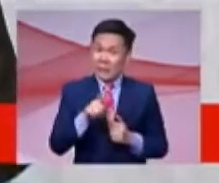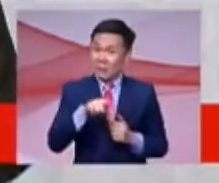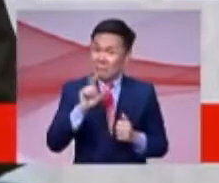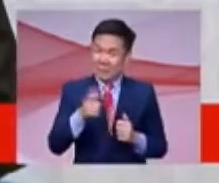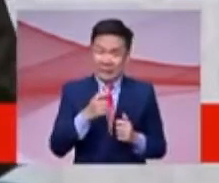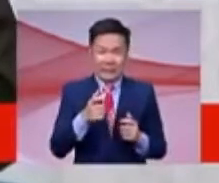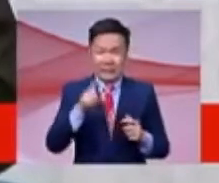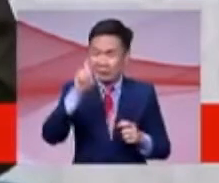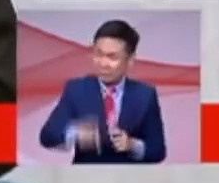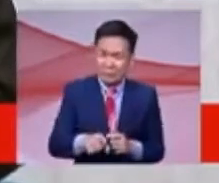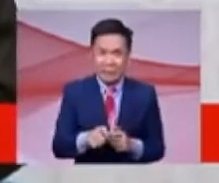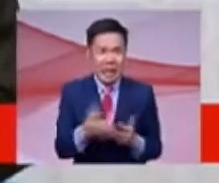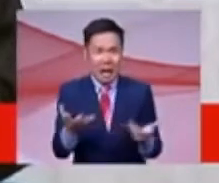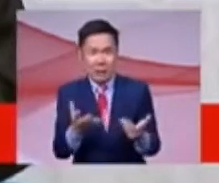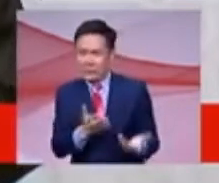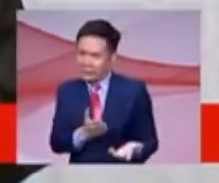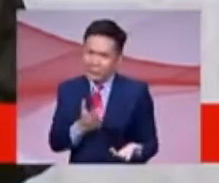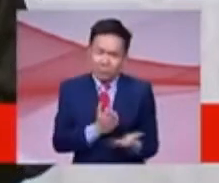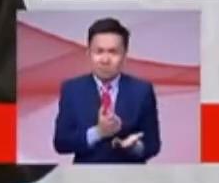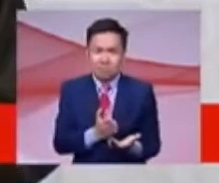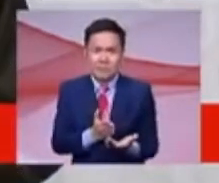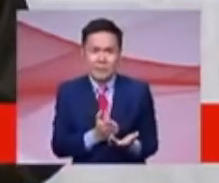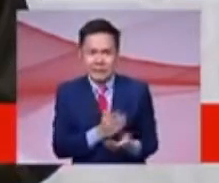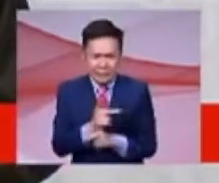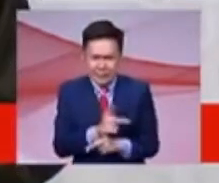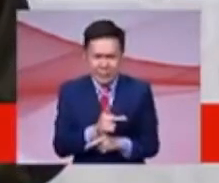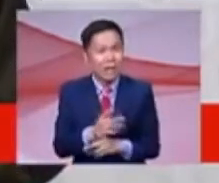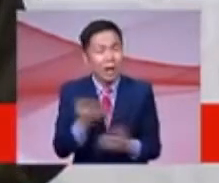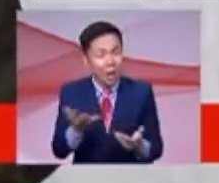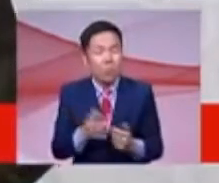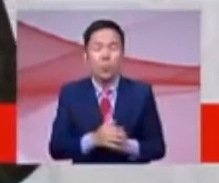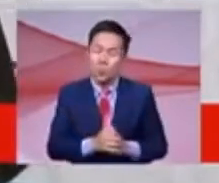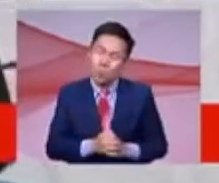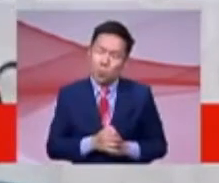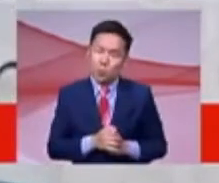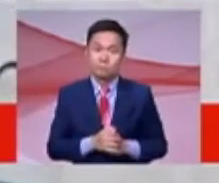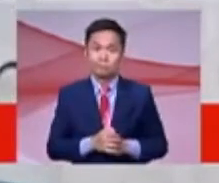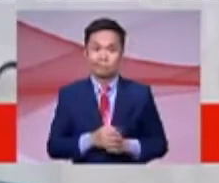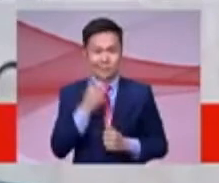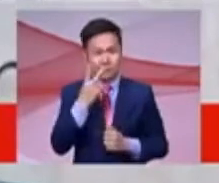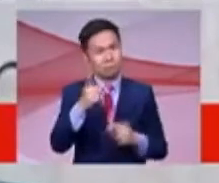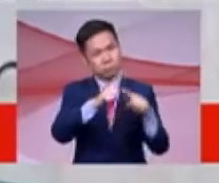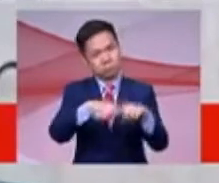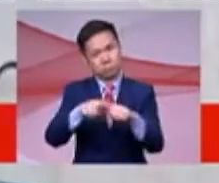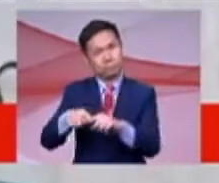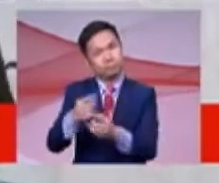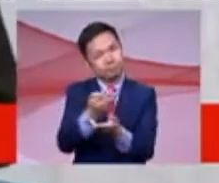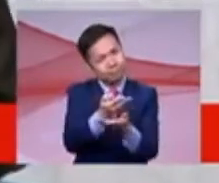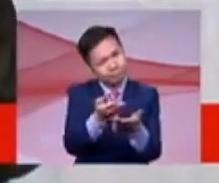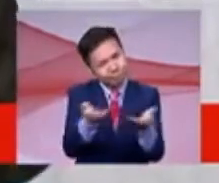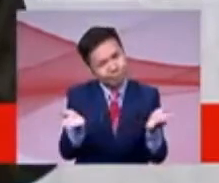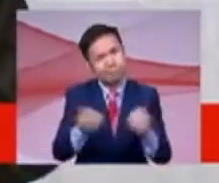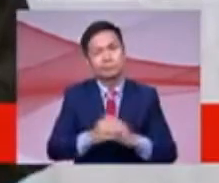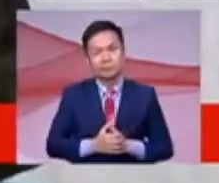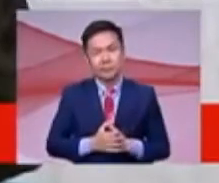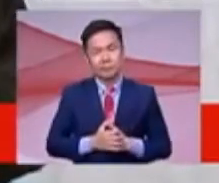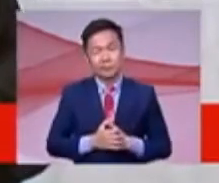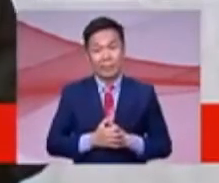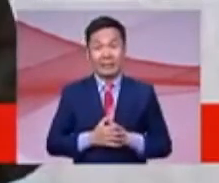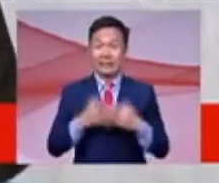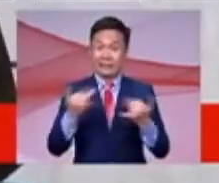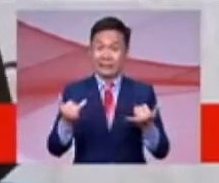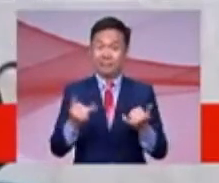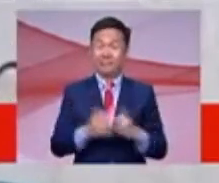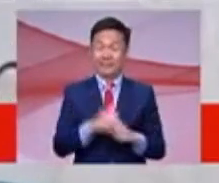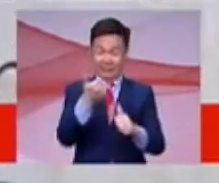drastik untuk memendung penularan jangkitan COVID-19. Next. Dan kita lihat sekarang ni, kita